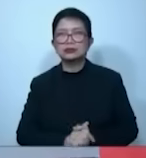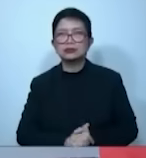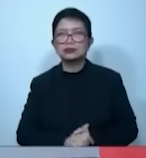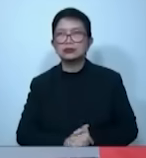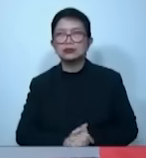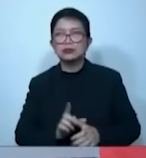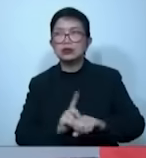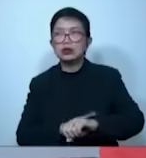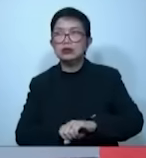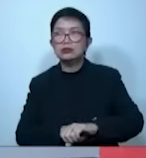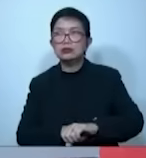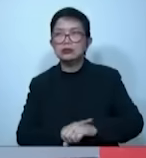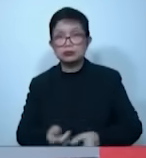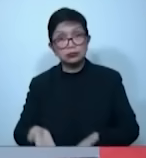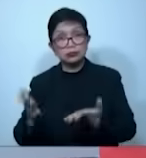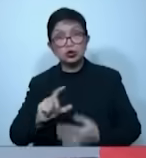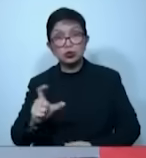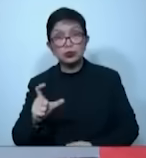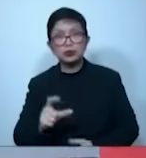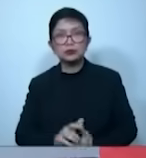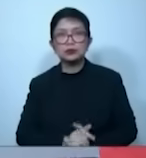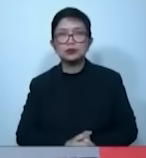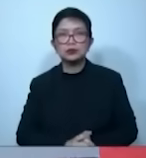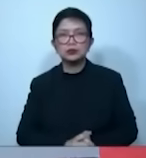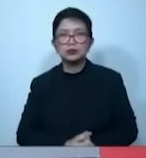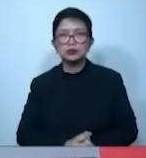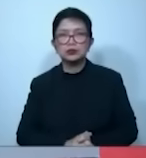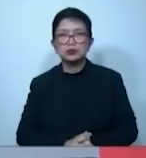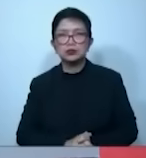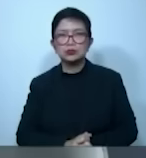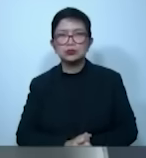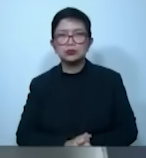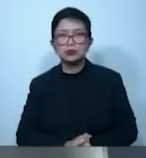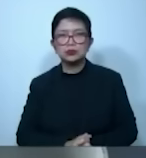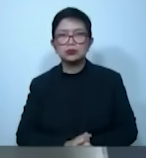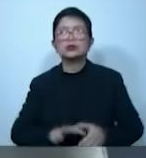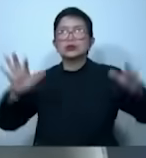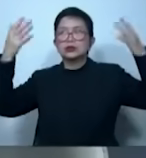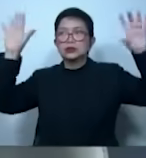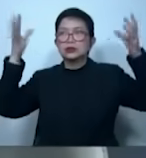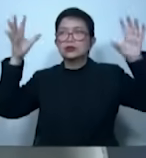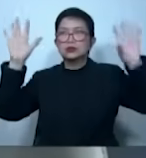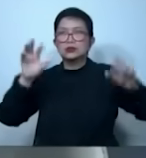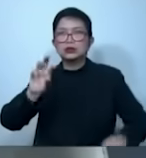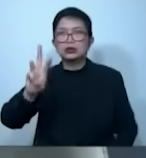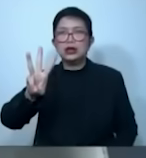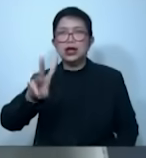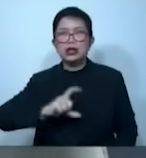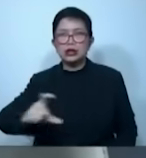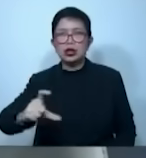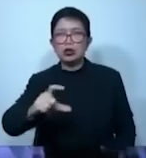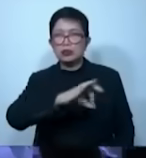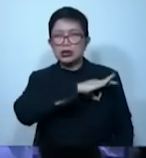bapak akan ya Dan kita berikan apresiasi kepada tiga calon